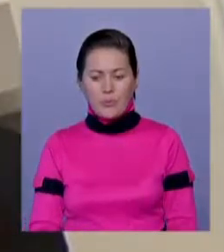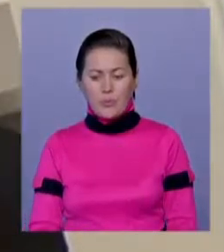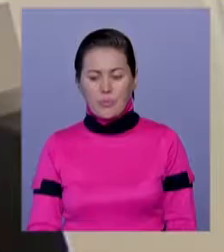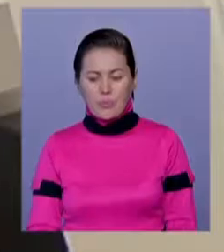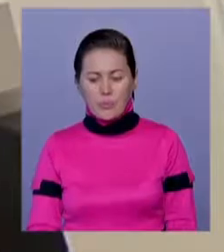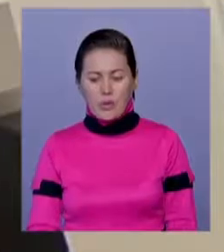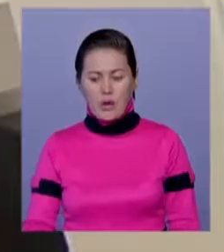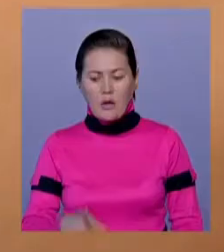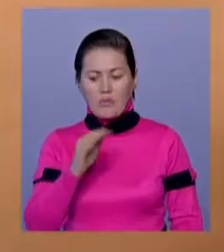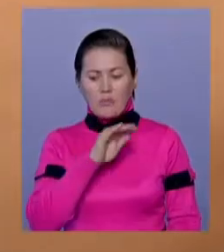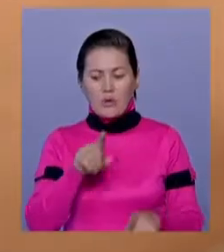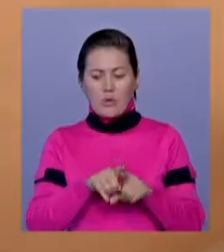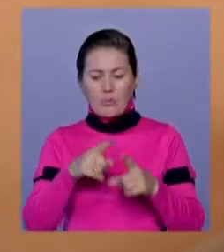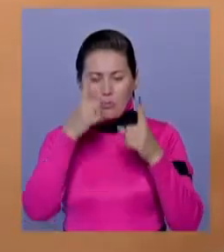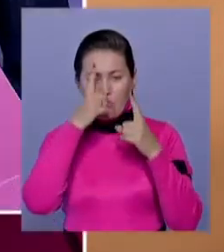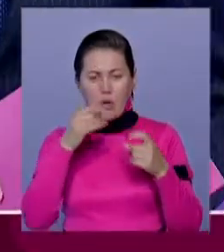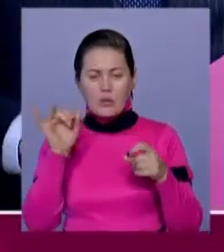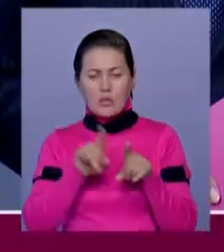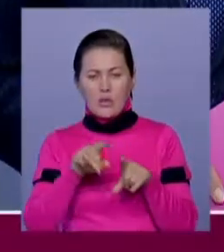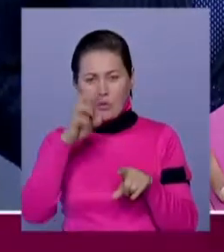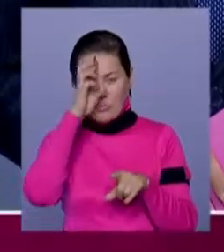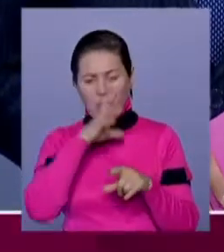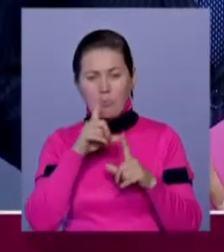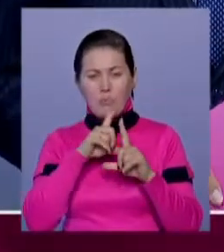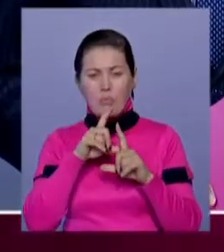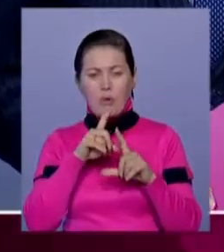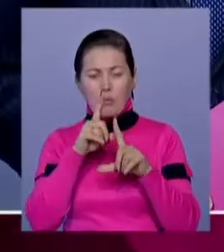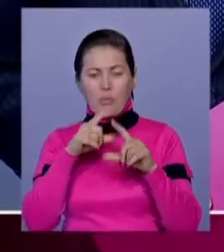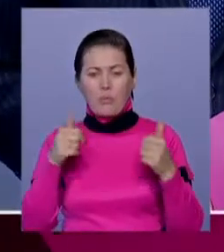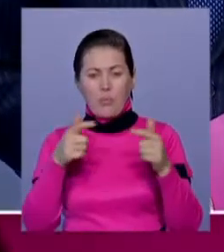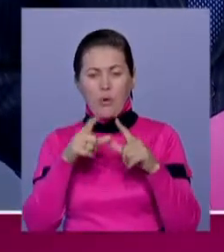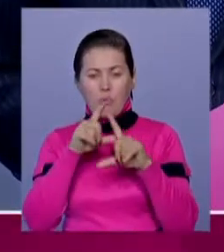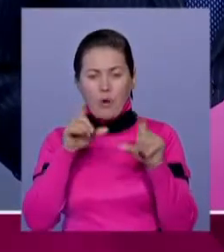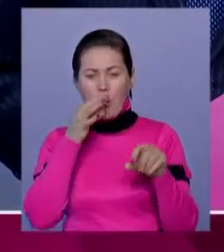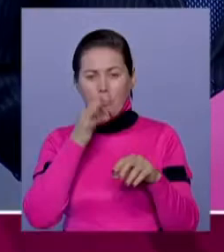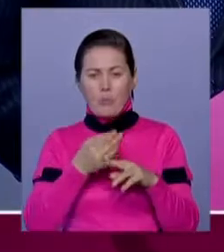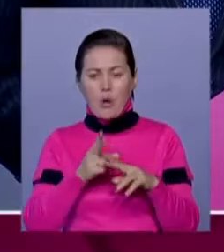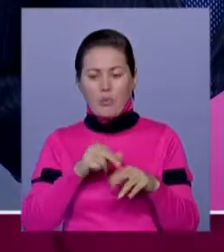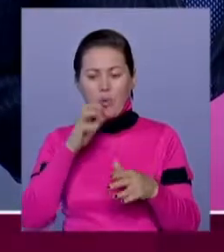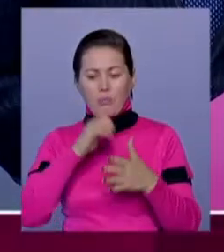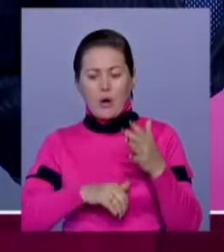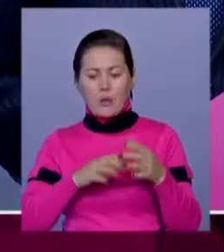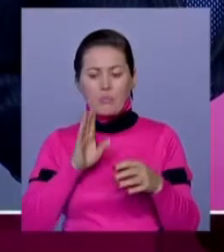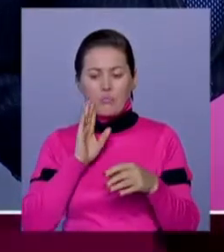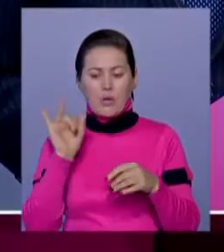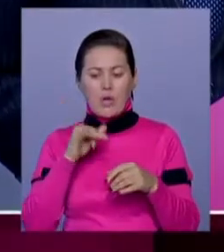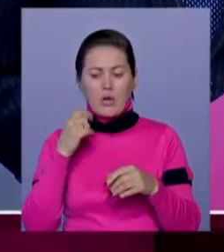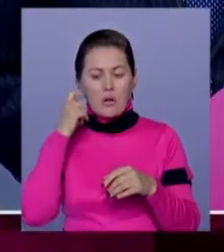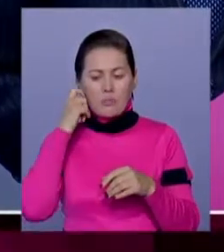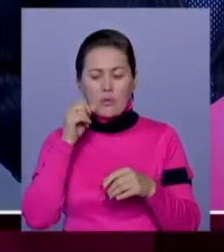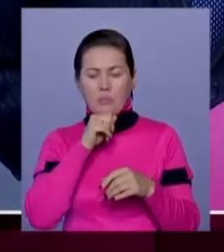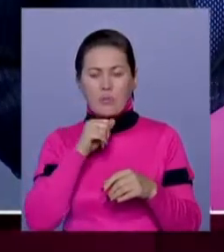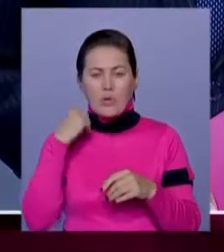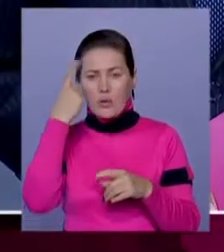Міне, ресми деген мәліметтің өзі тек мемлекеттік мекемелердің бергені ғана. Ал жасанды түсік жасататын қыздардың жасырынып,